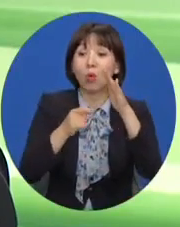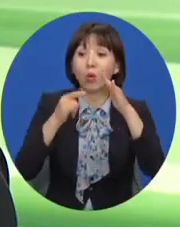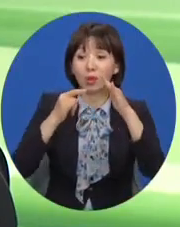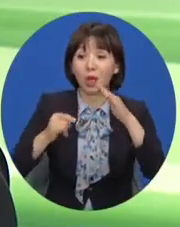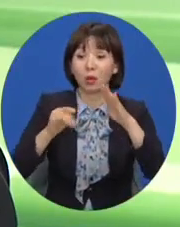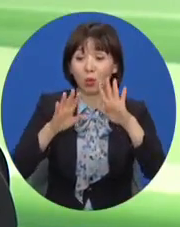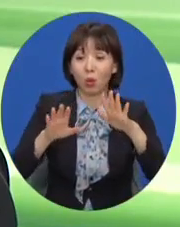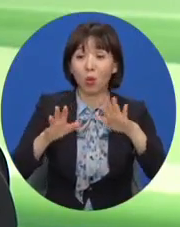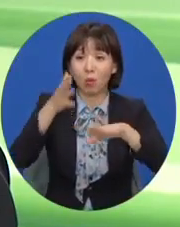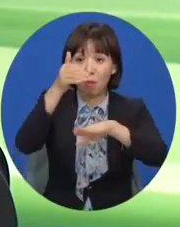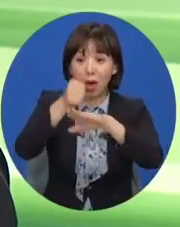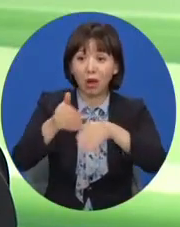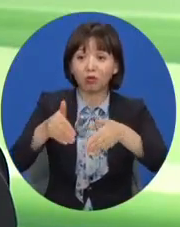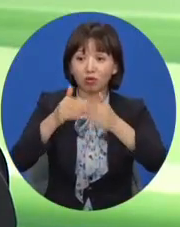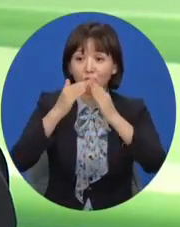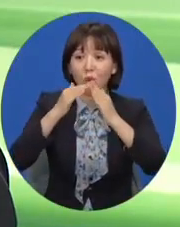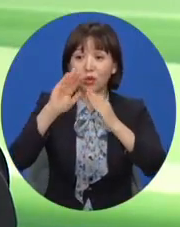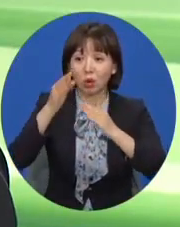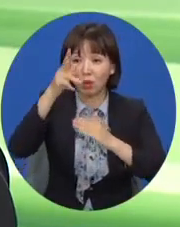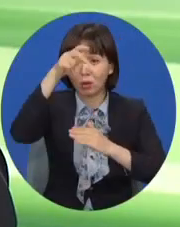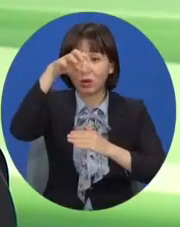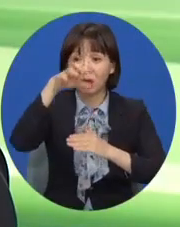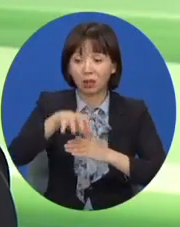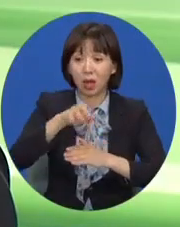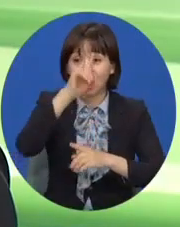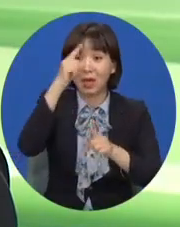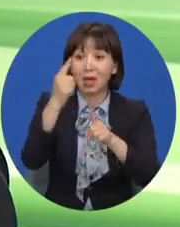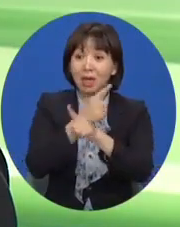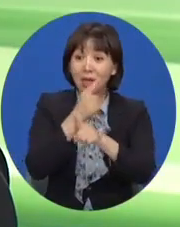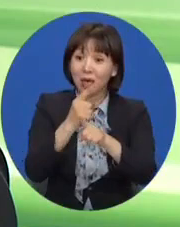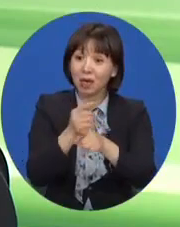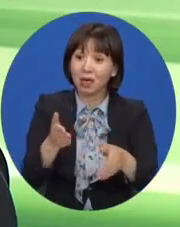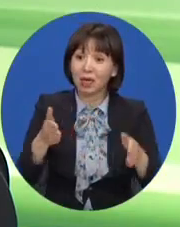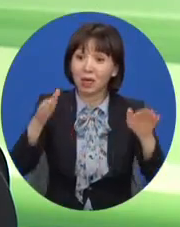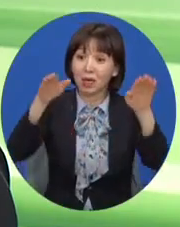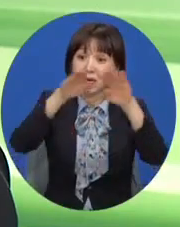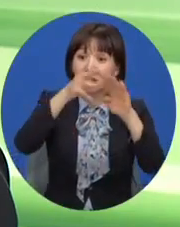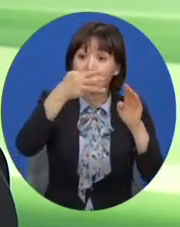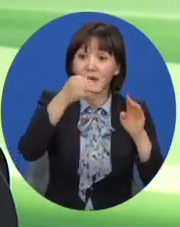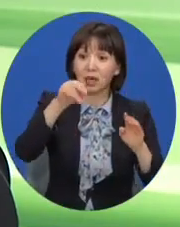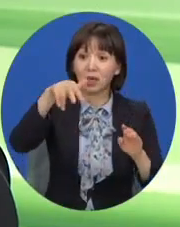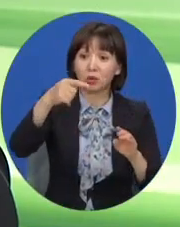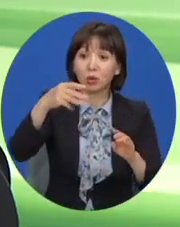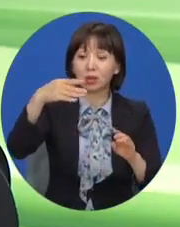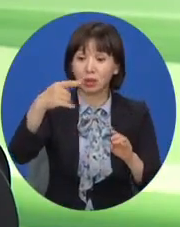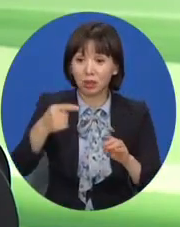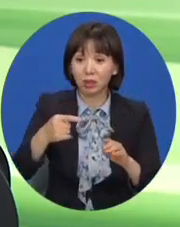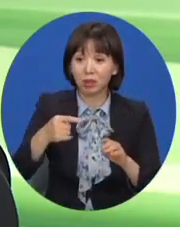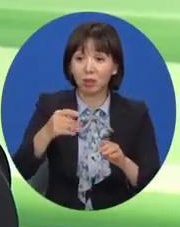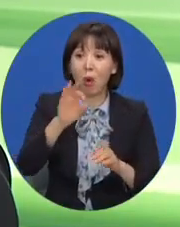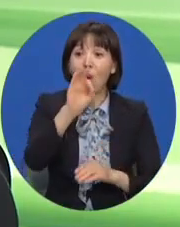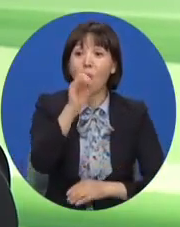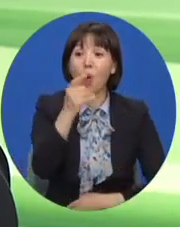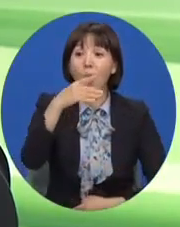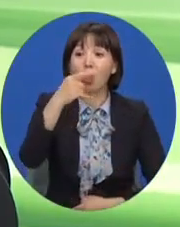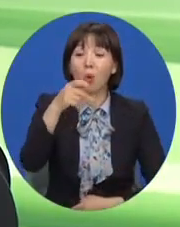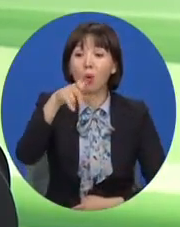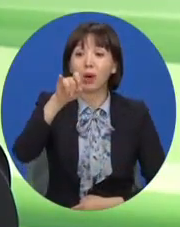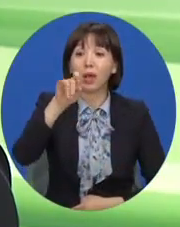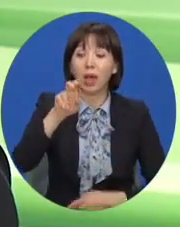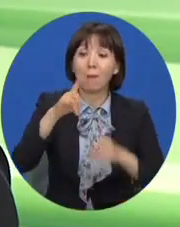말이면 준공이 되고 또 경찰청 힐링 리조트가 금년에 이제 그 오토 캠핑장은 개장을 했습니다만 내년에 이제